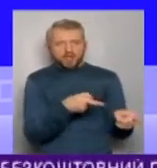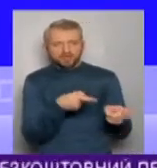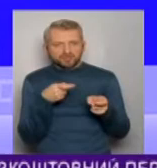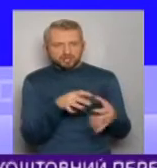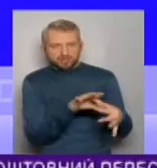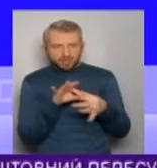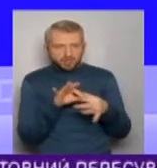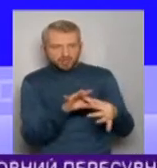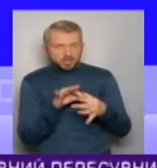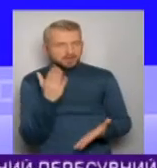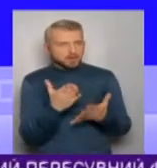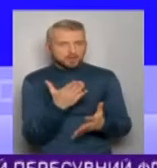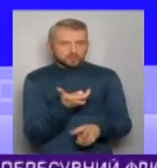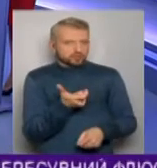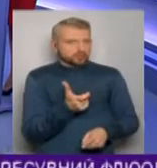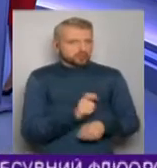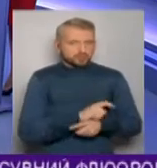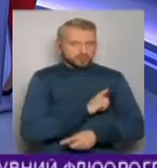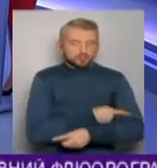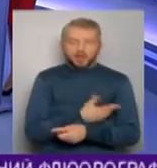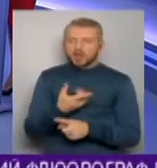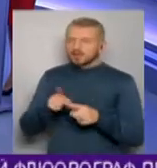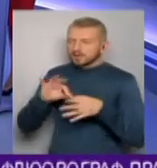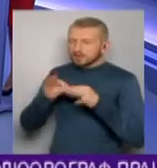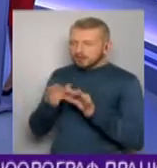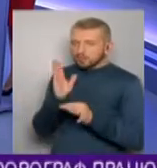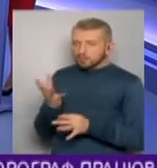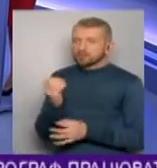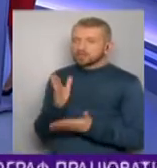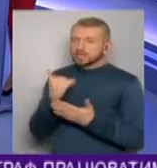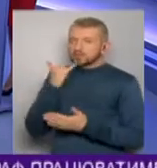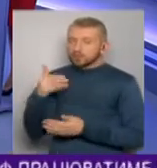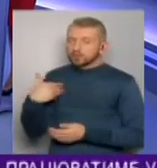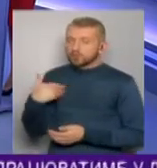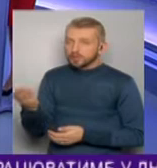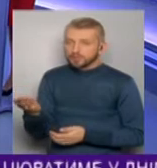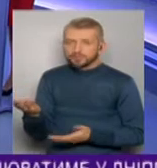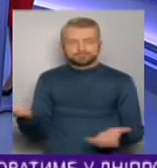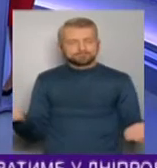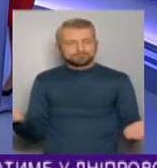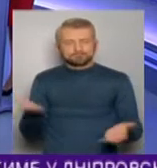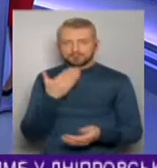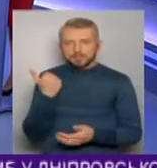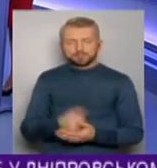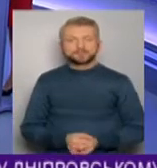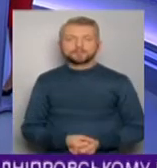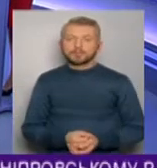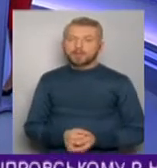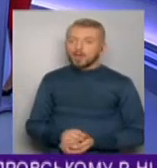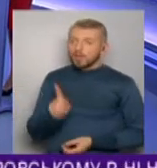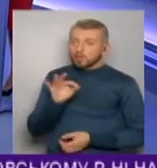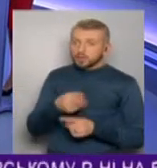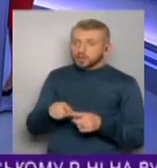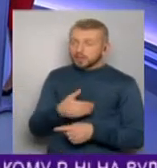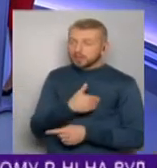чересчур вже буде, скажімо. От так, ми про це детальніше поговоримо. Ще питання до глядача. Доброго вечора, слухаємо. зірвався. От, до речі, про це